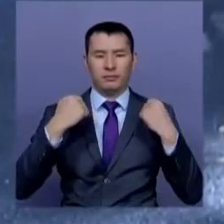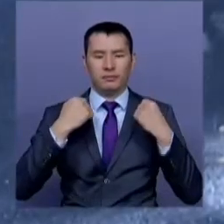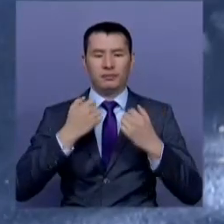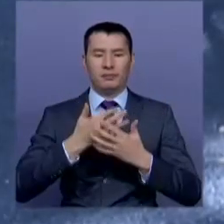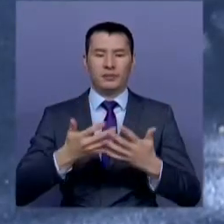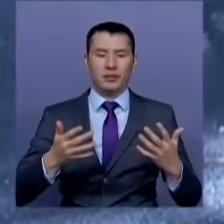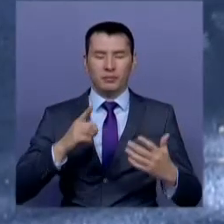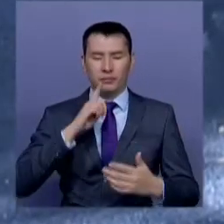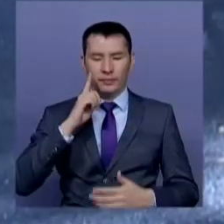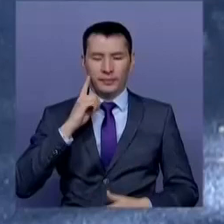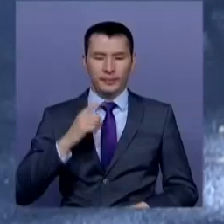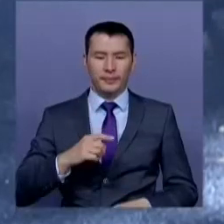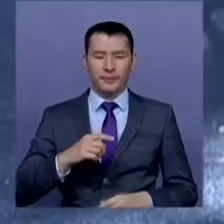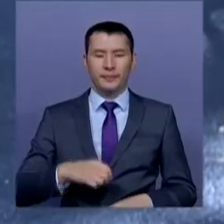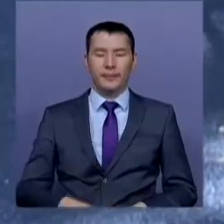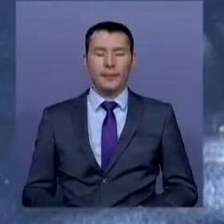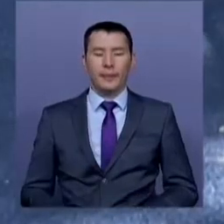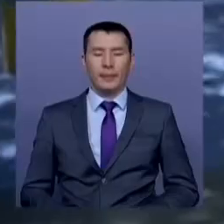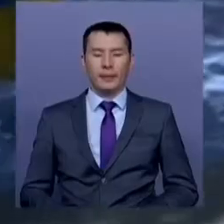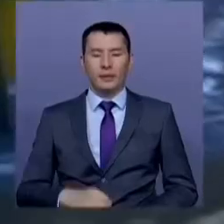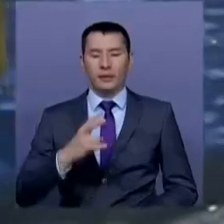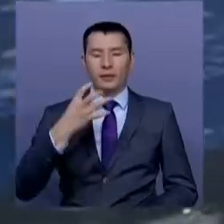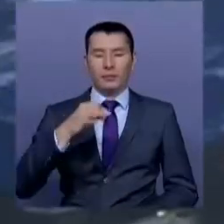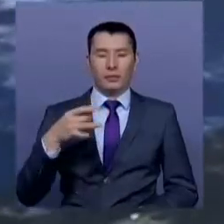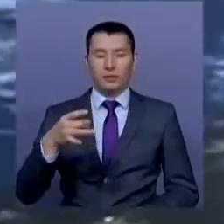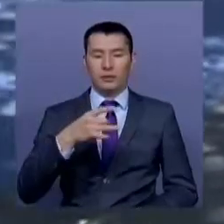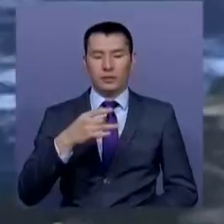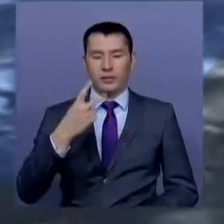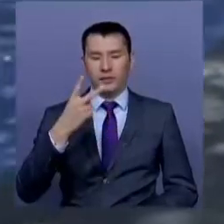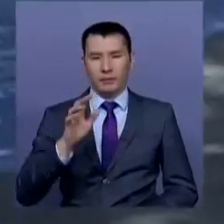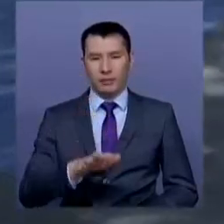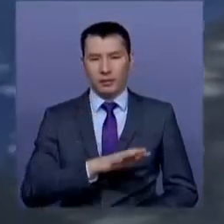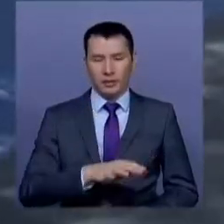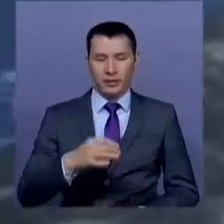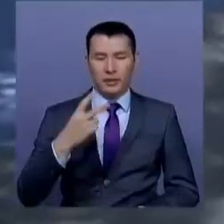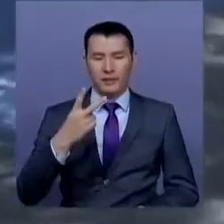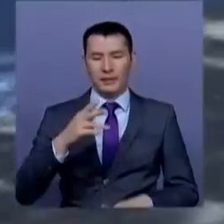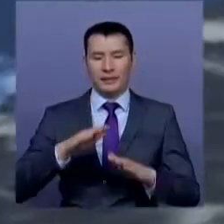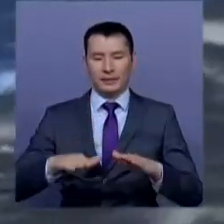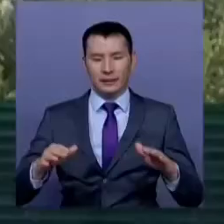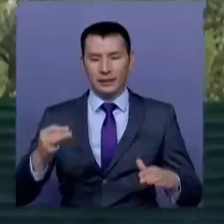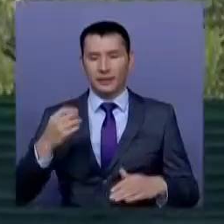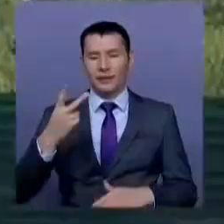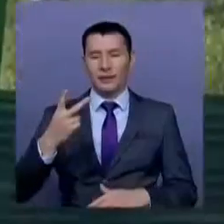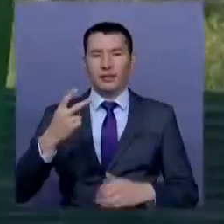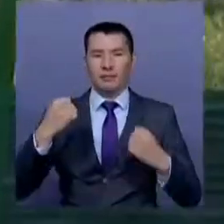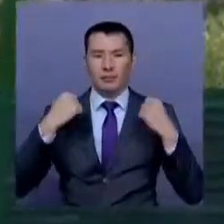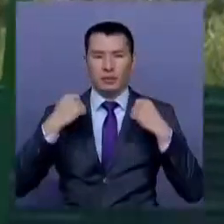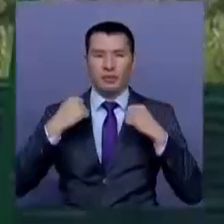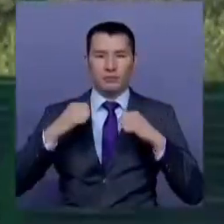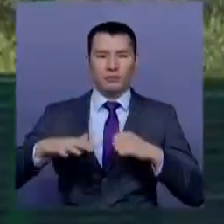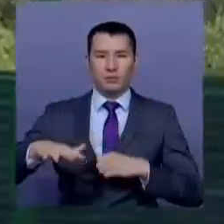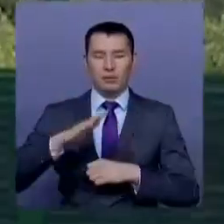этом году на территории общего пользования в Наурузбайском районе появятся 2 баскетбольные, 2 детские и 2 спортивные площадки. Все эти объекты